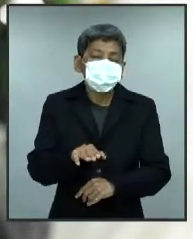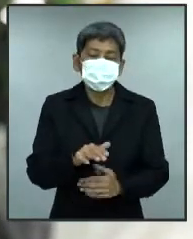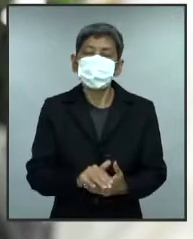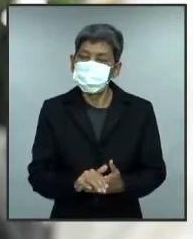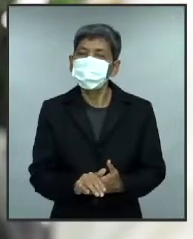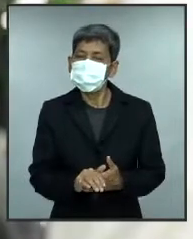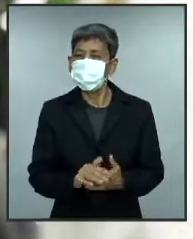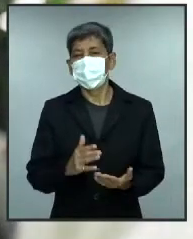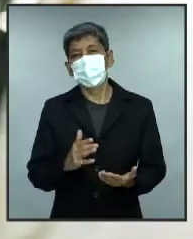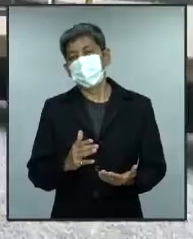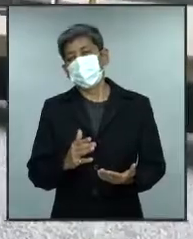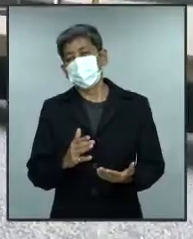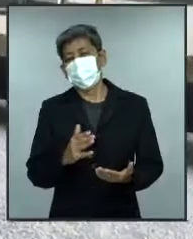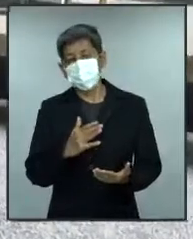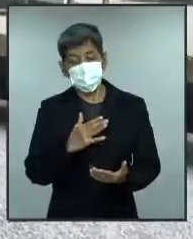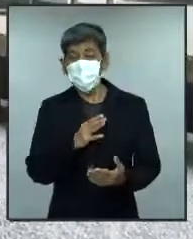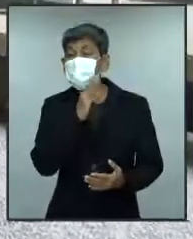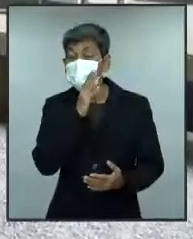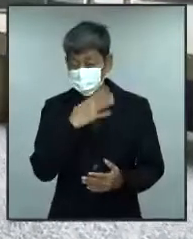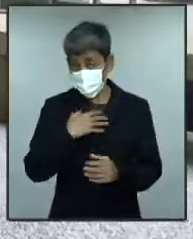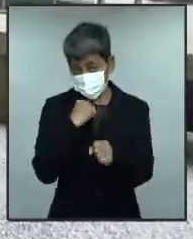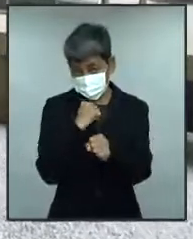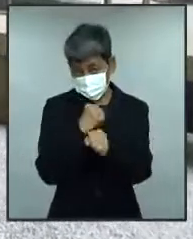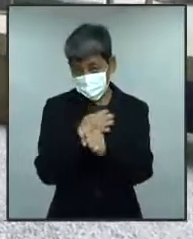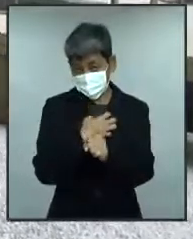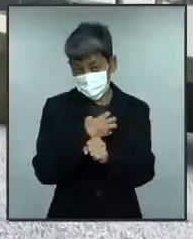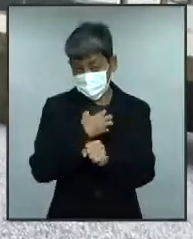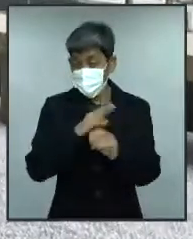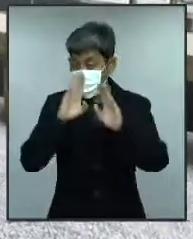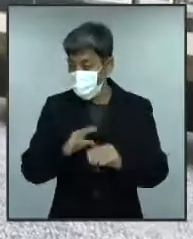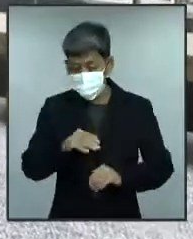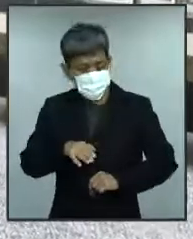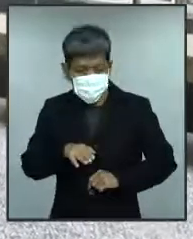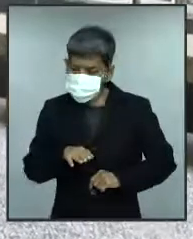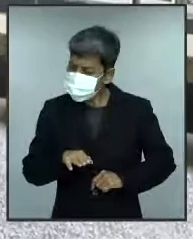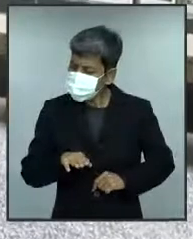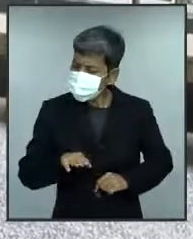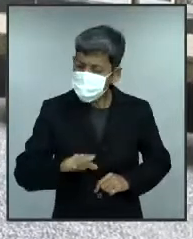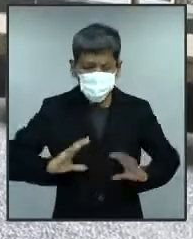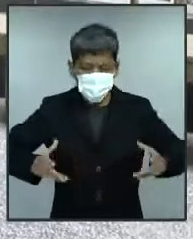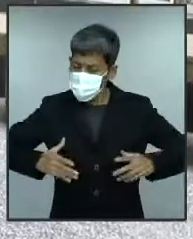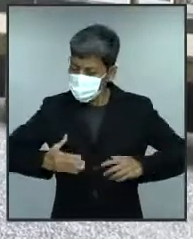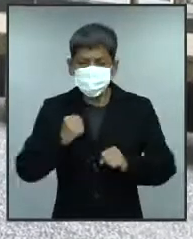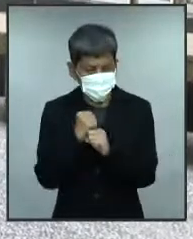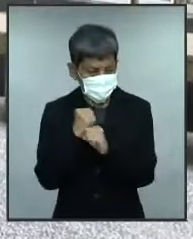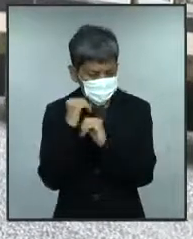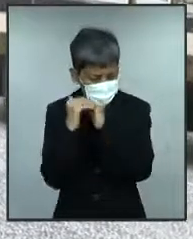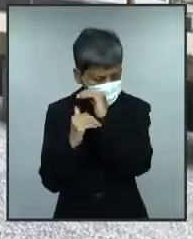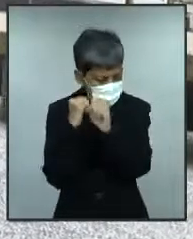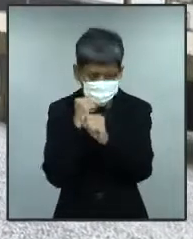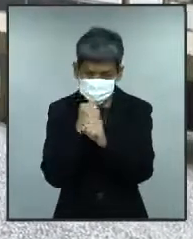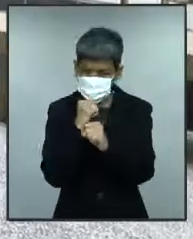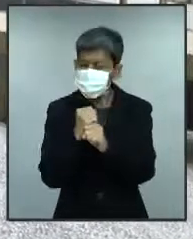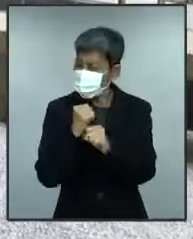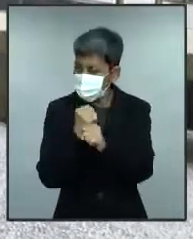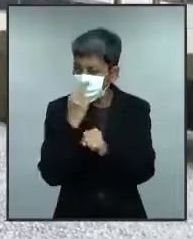เนี่ย อย่างที่บอกถ้าเกิดจะทำตัวเวอร์ชันนั้นเนี่ยเราก็ต้องมีการทำการพัฒนาแล้วก็ต้องส่ง